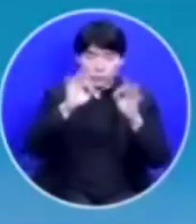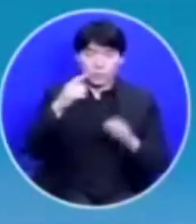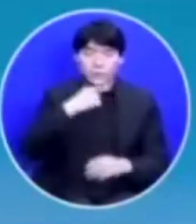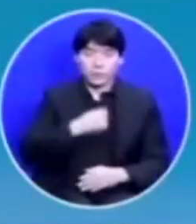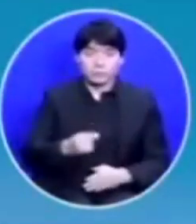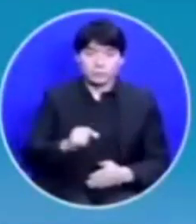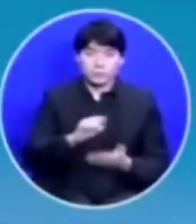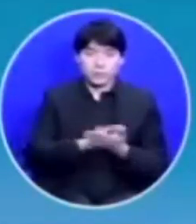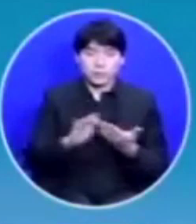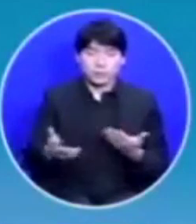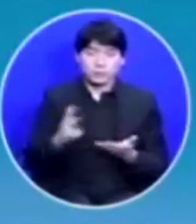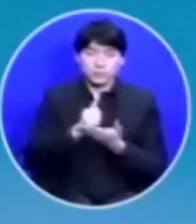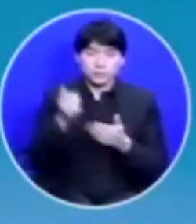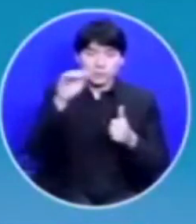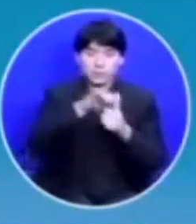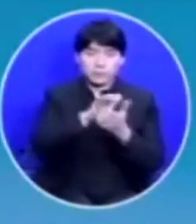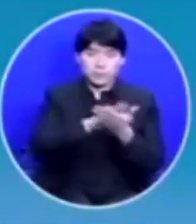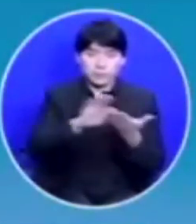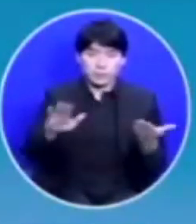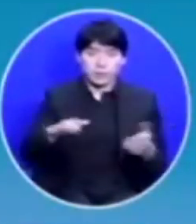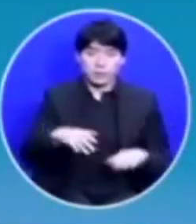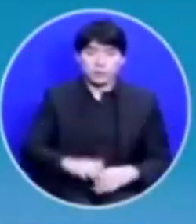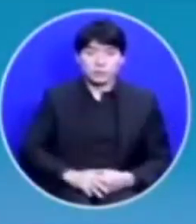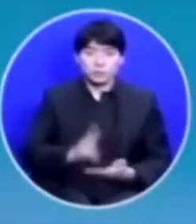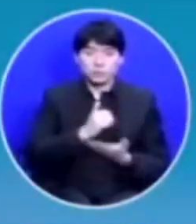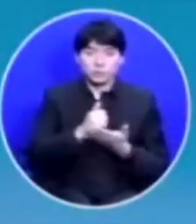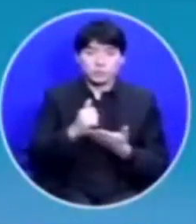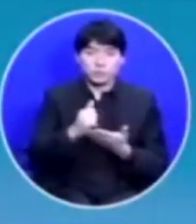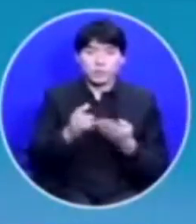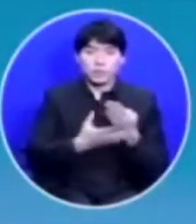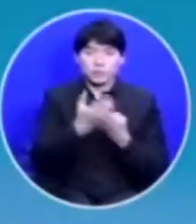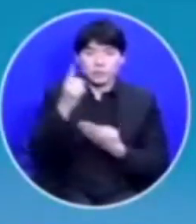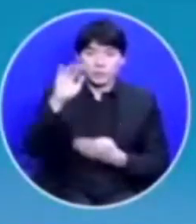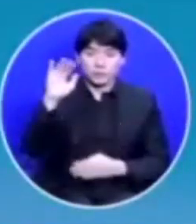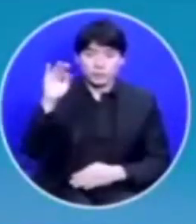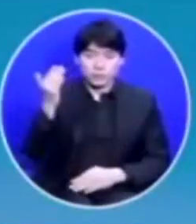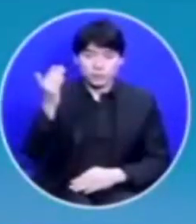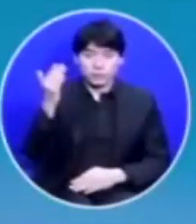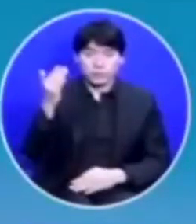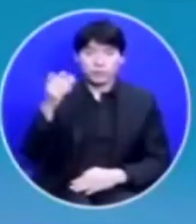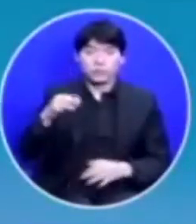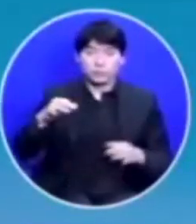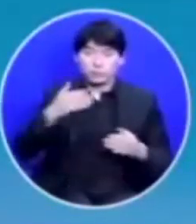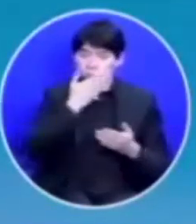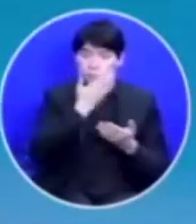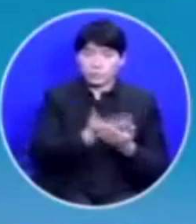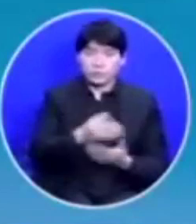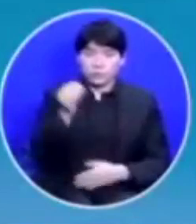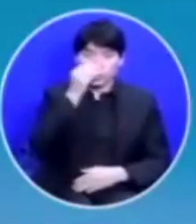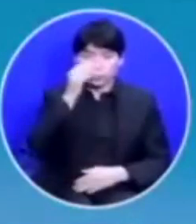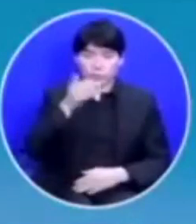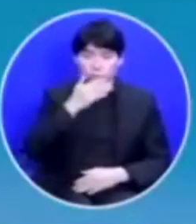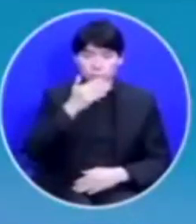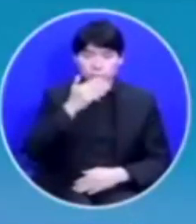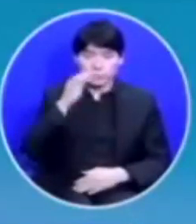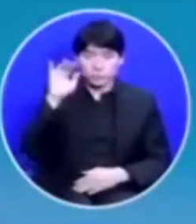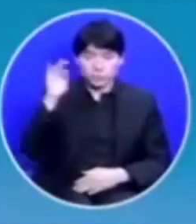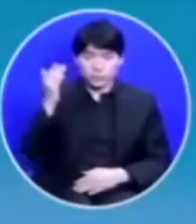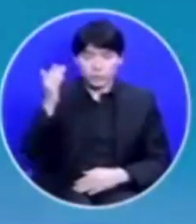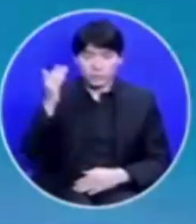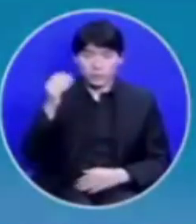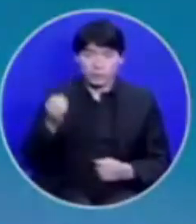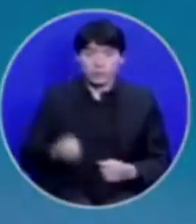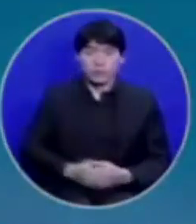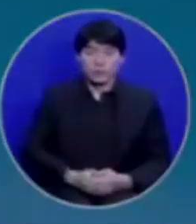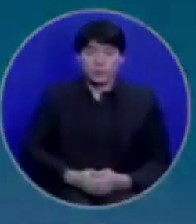맡깁니다 우리 주님과 온전히 1 되어지는 귀한 성 자식이 되게 해 주시기를 다같이